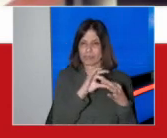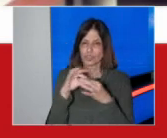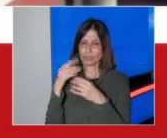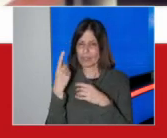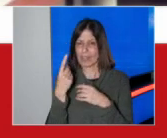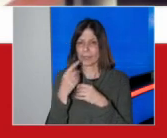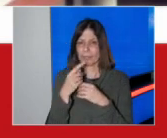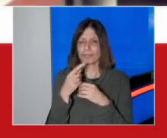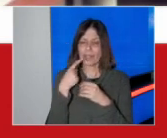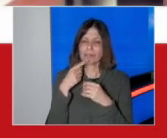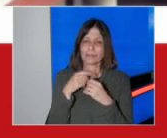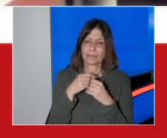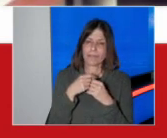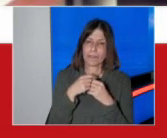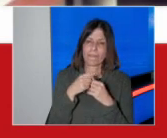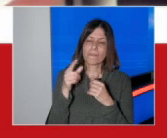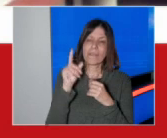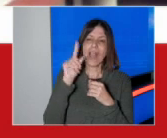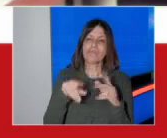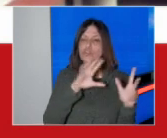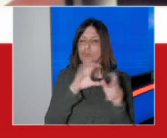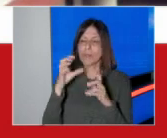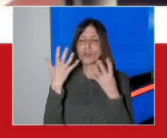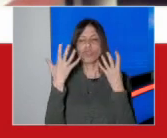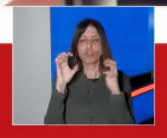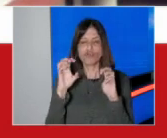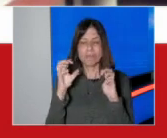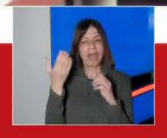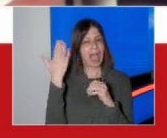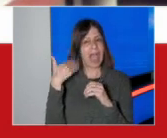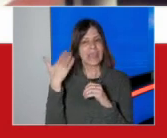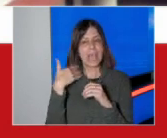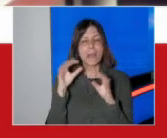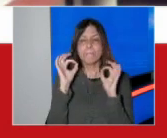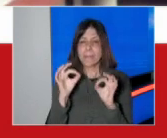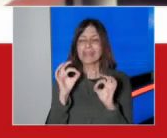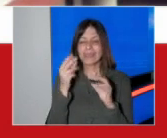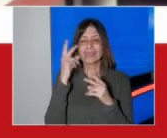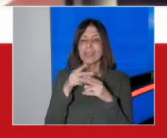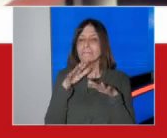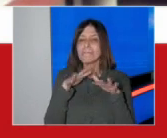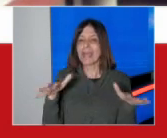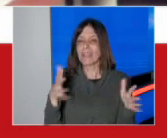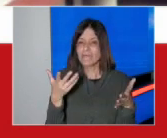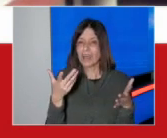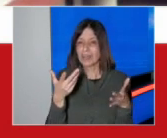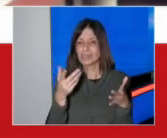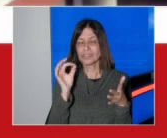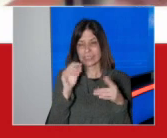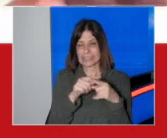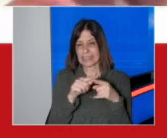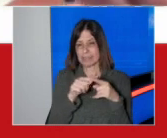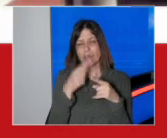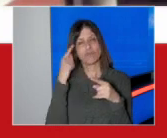לי, בטח, בשמחה. במשפט אחד, ב-1890 היה באמת מגפה, שמבחינת